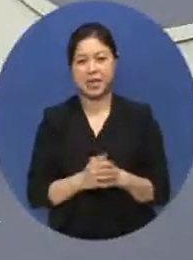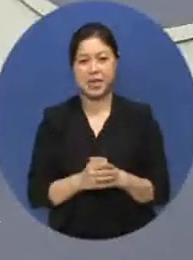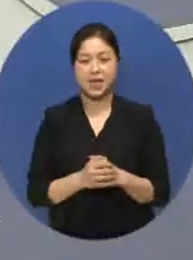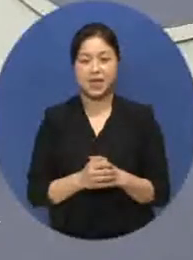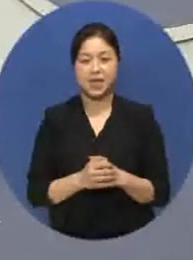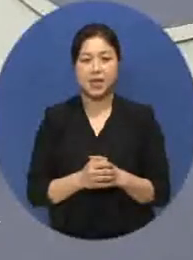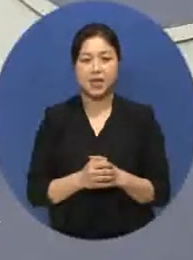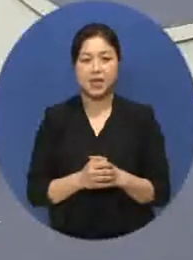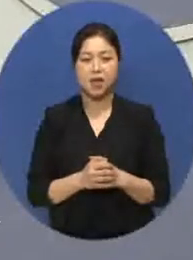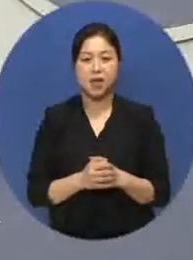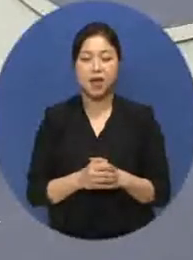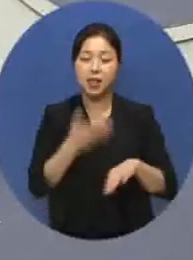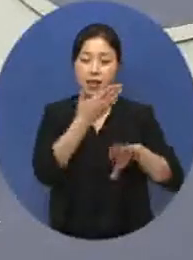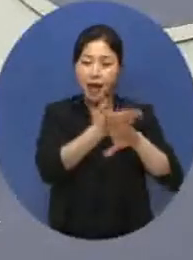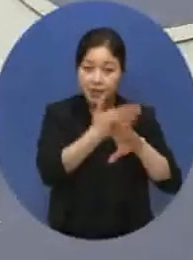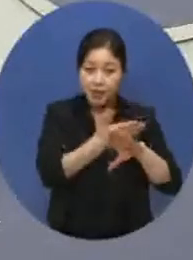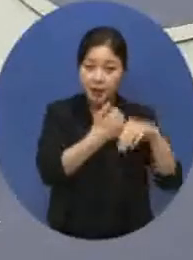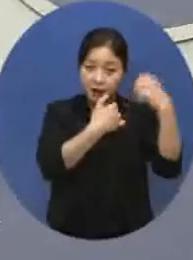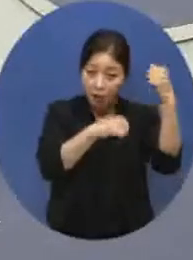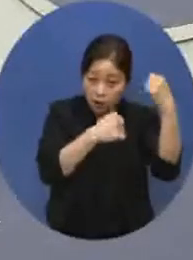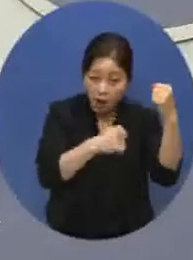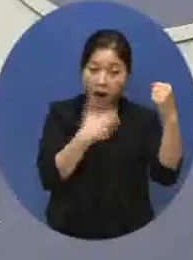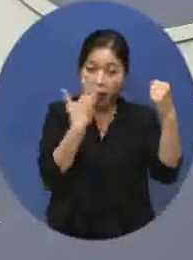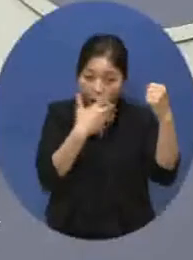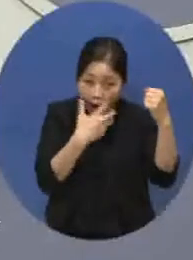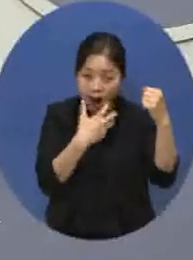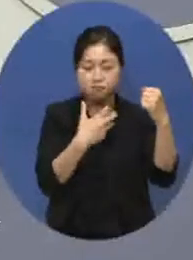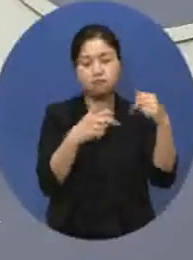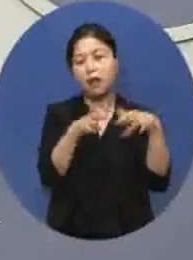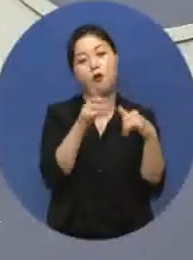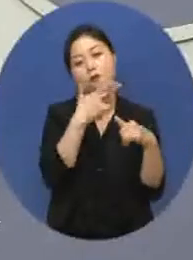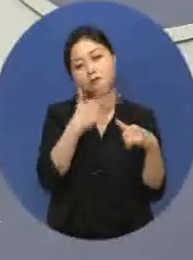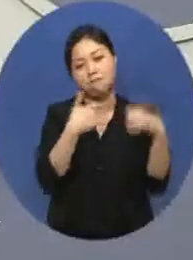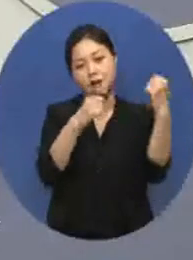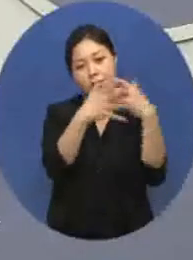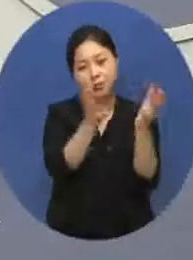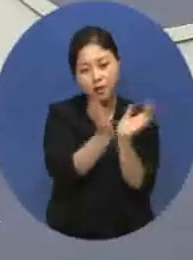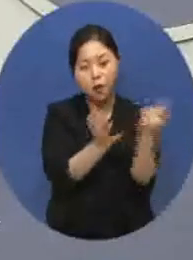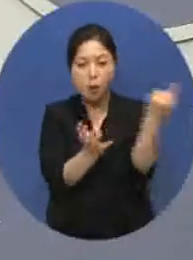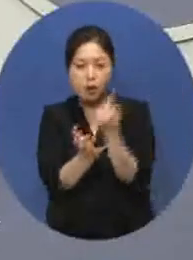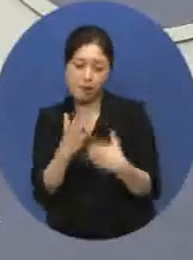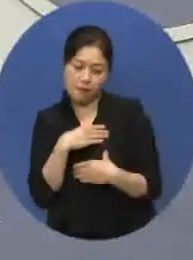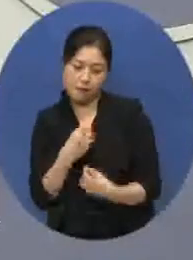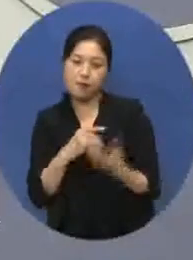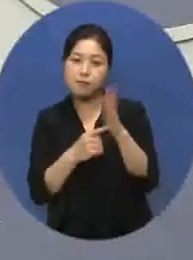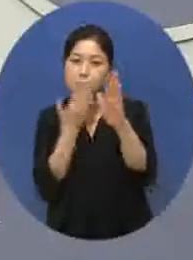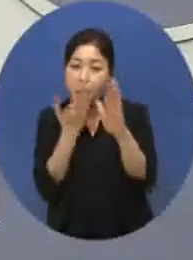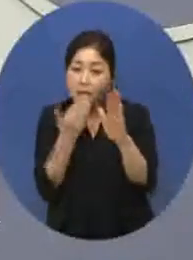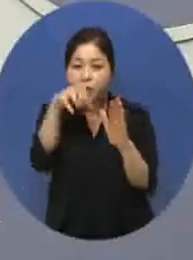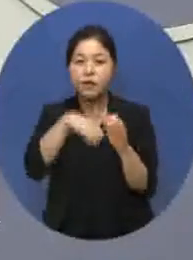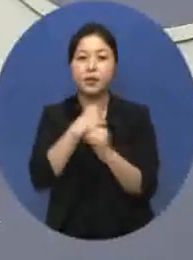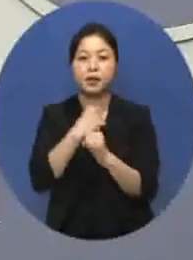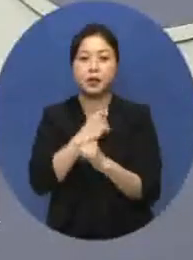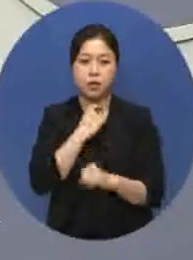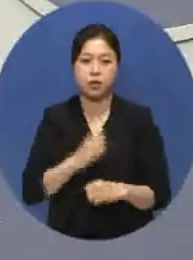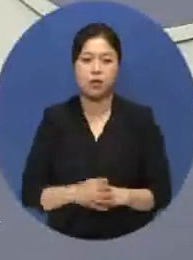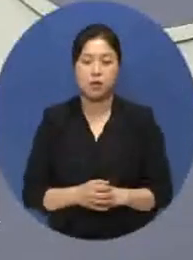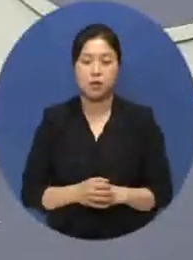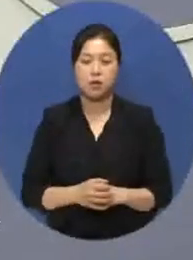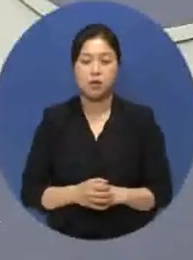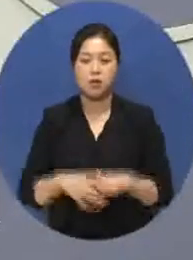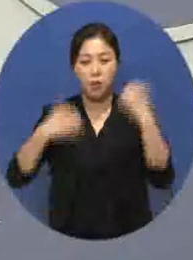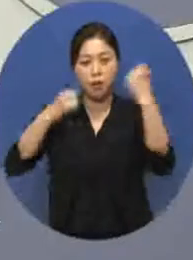어떤 공연단체도 편하게 할 수 있는 그런 모두의 공연장으로 만들 거고요. 그리고 그 공연장